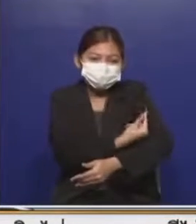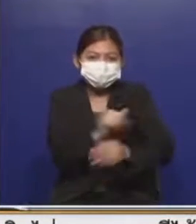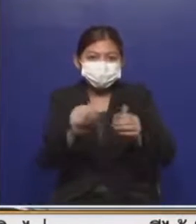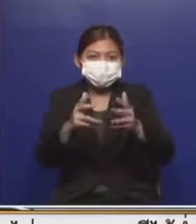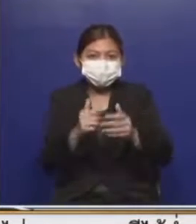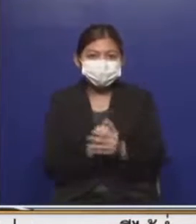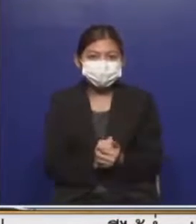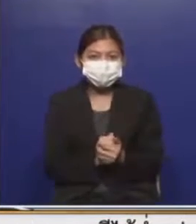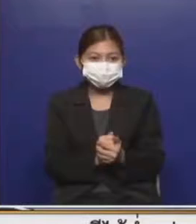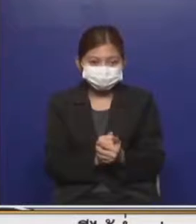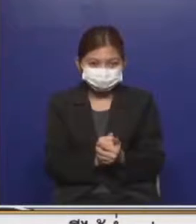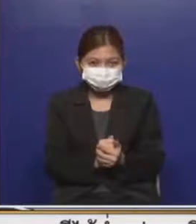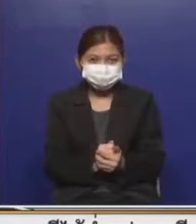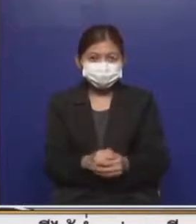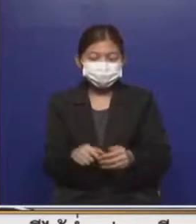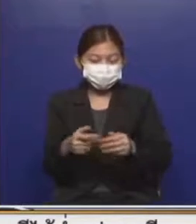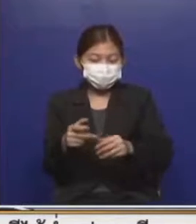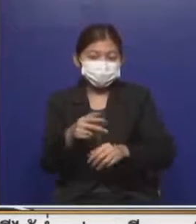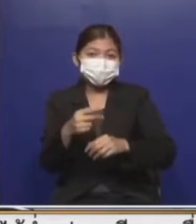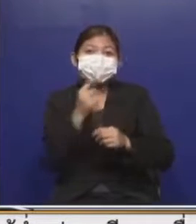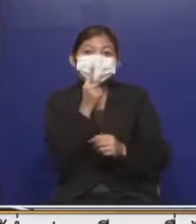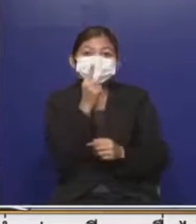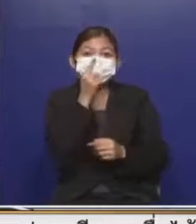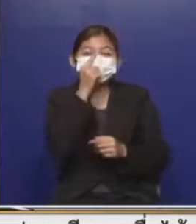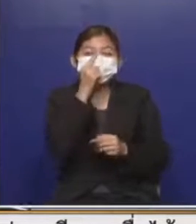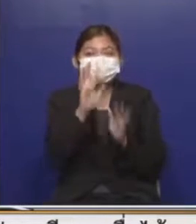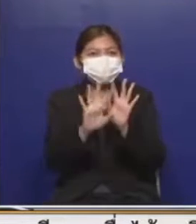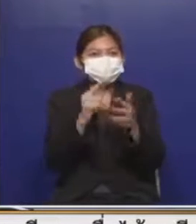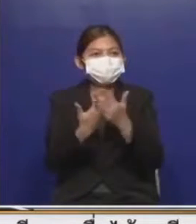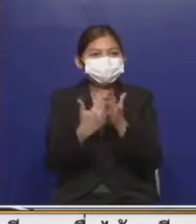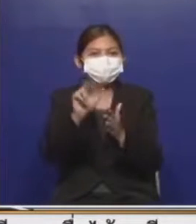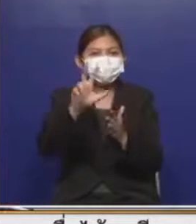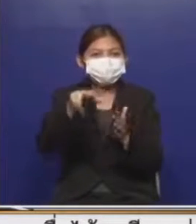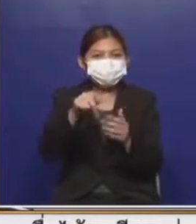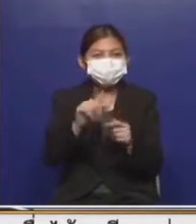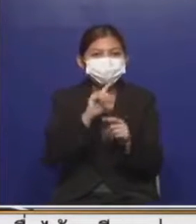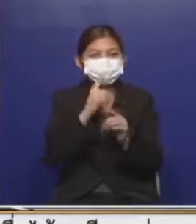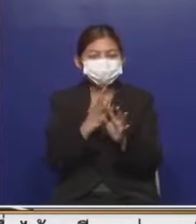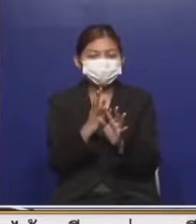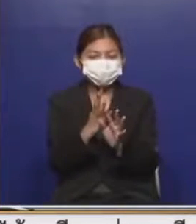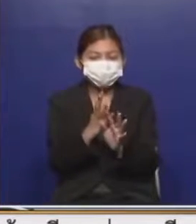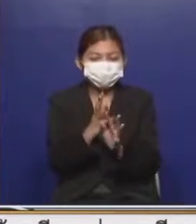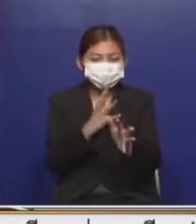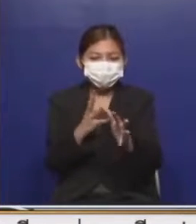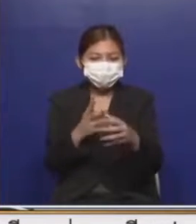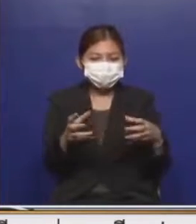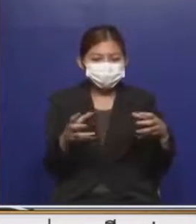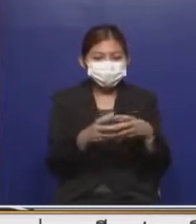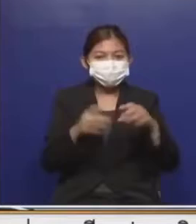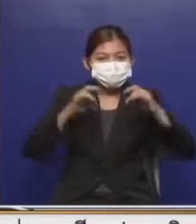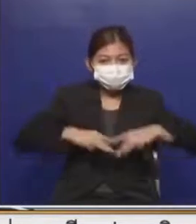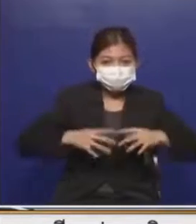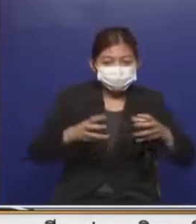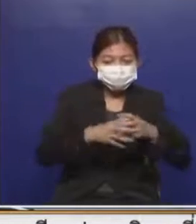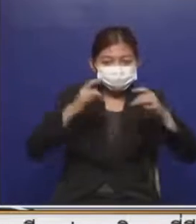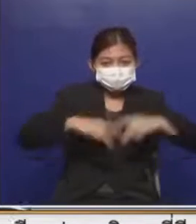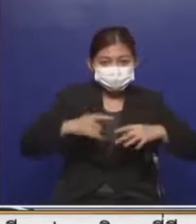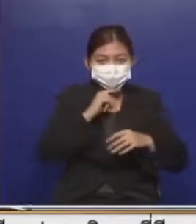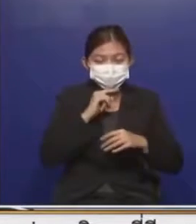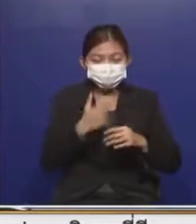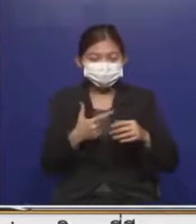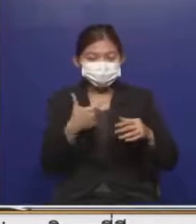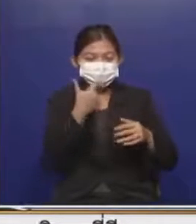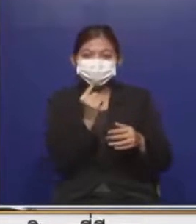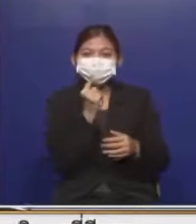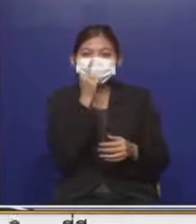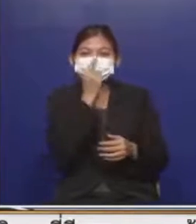ก็ปาเข้าไป 3,000พอตรวจช้าไม่ตรวจเชิงลุก รอคิวตรวจรอผลตรวจคนป่วยกวาจะหาหมอก็